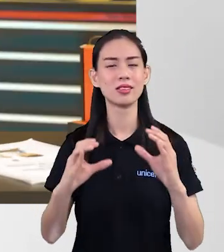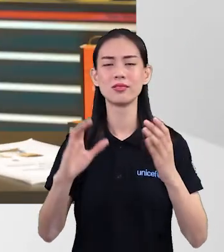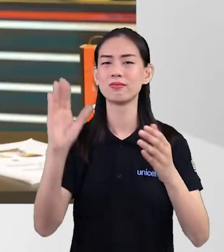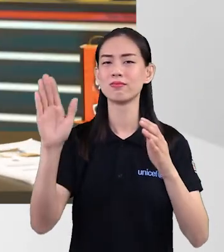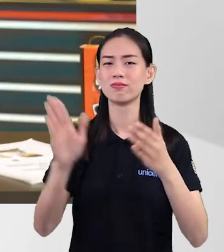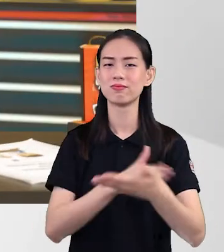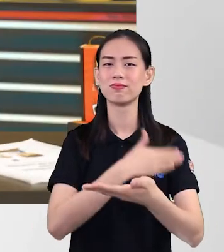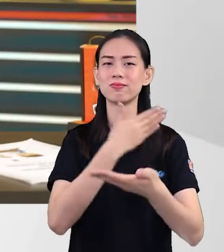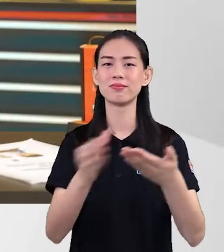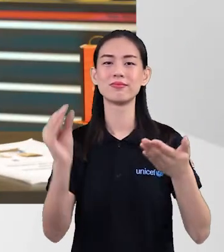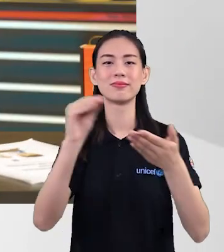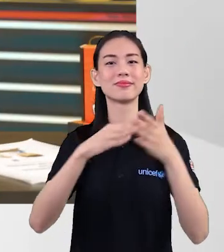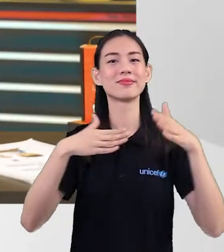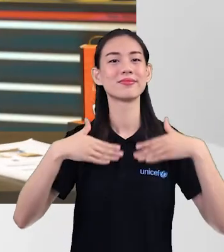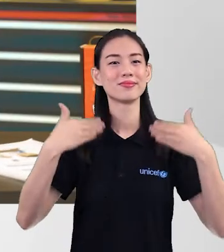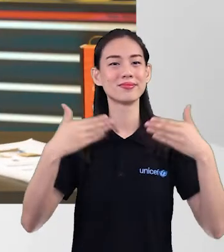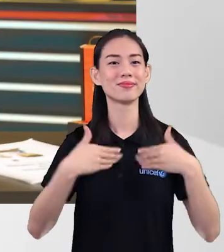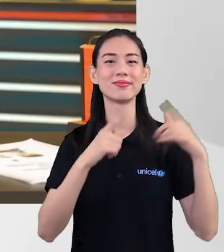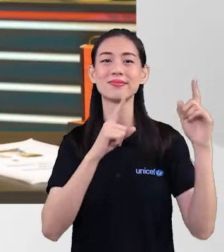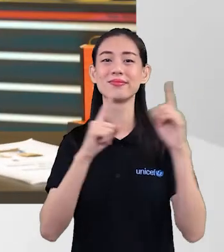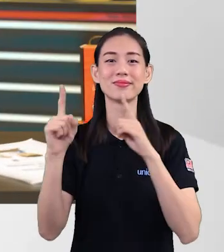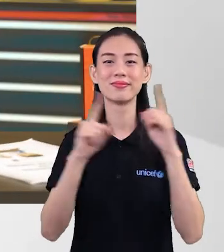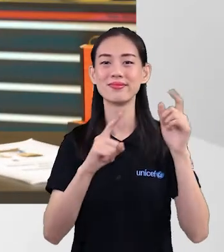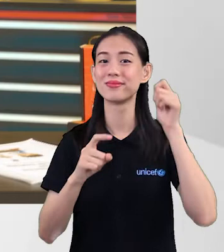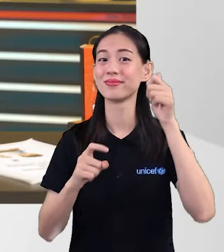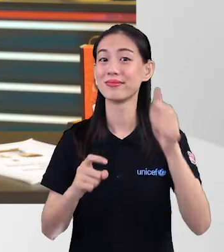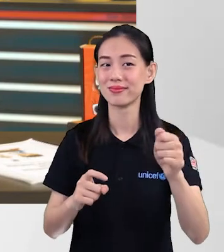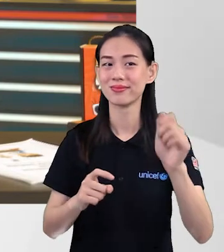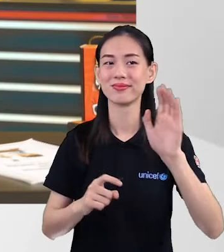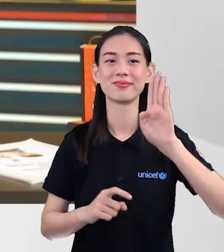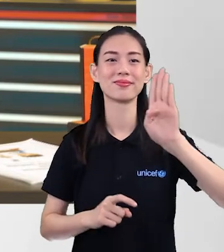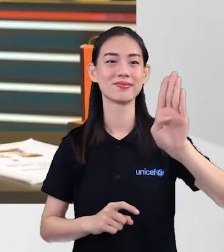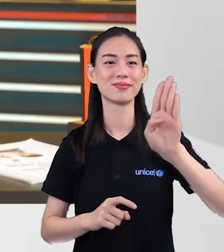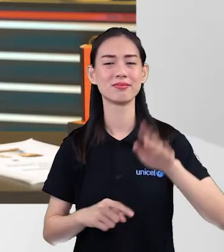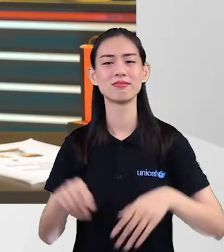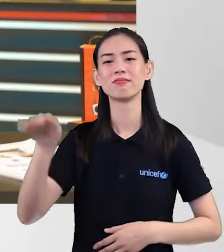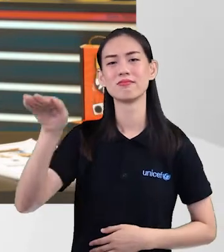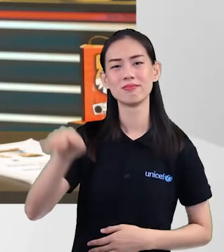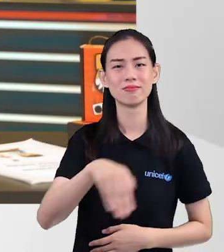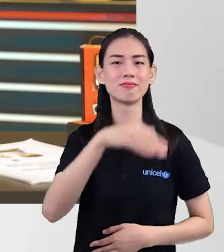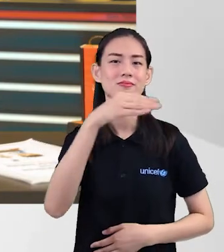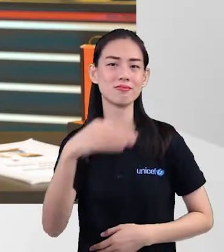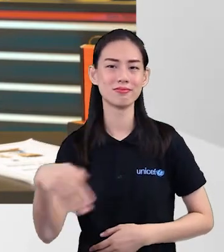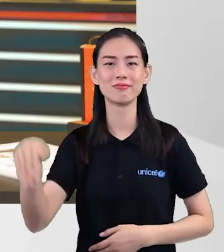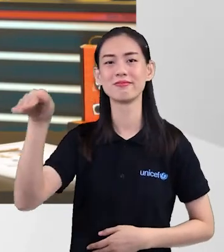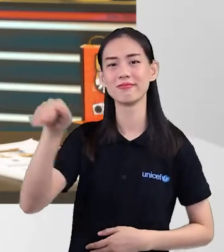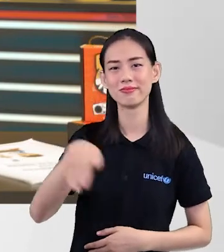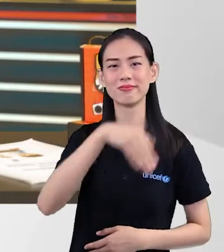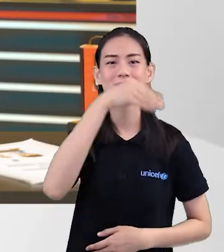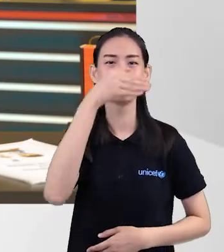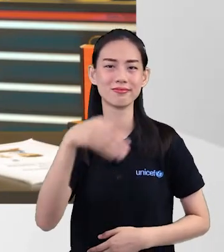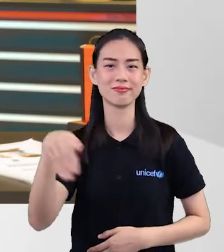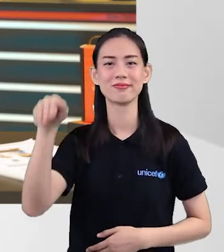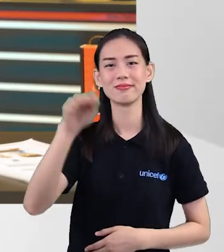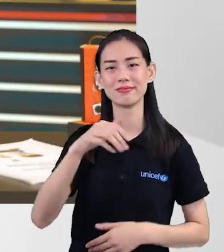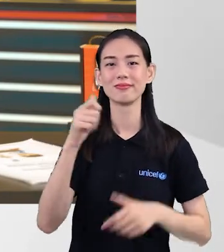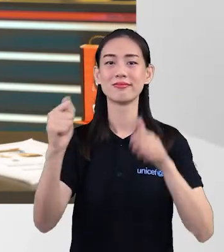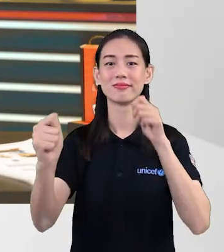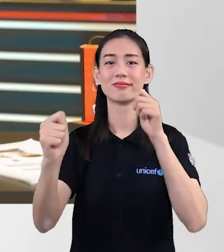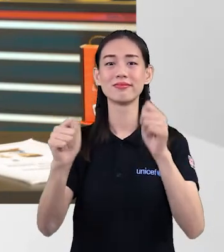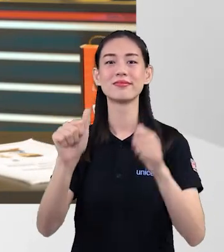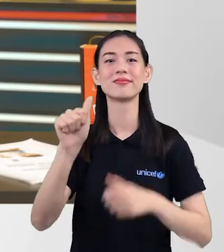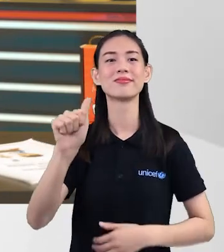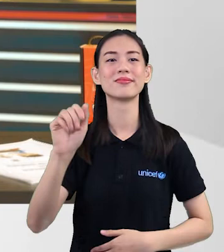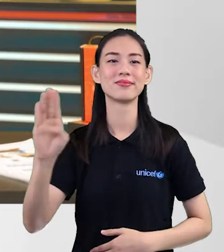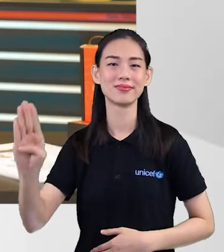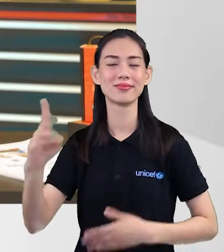ditekan. Bagaimana pula caranya jika kita nak mainkan music Happy Birthday apabila butang B ditekan dan belalai gajah pusing ke kanan dan ke kiri